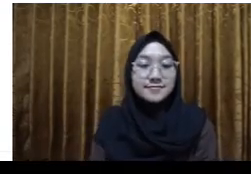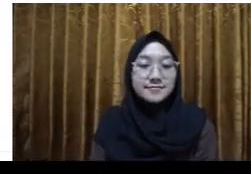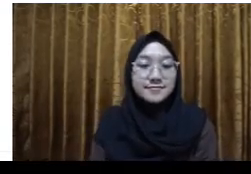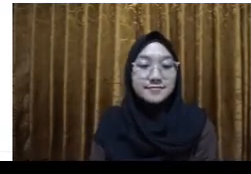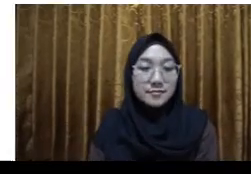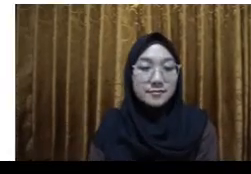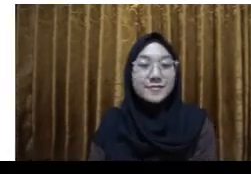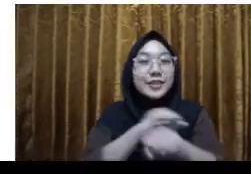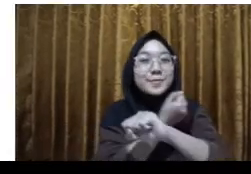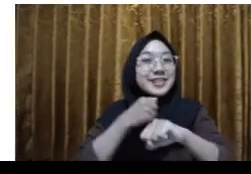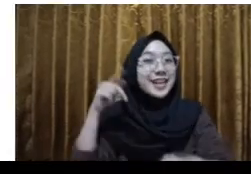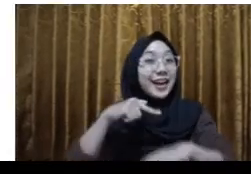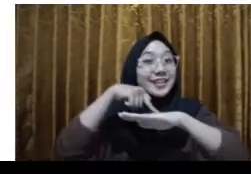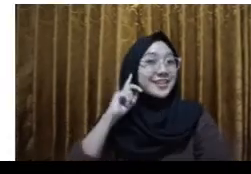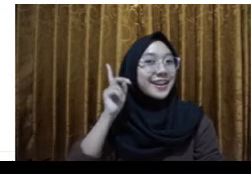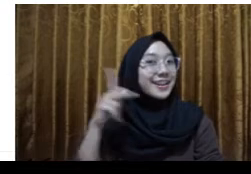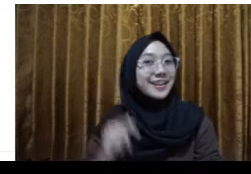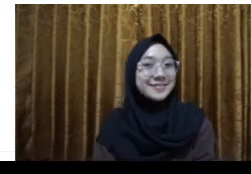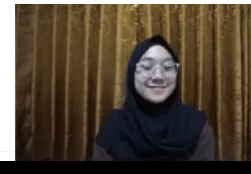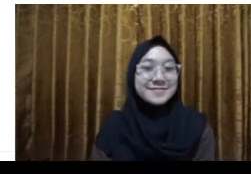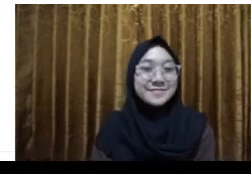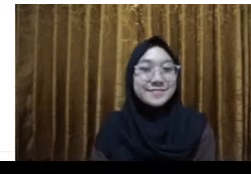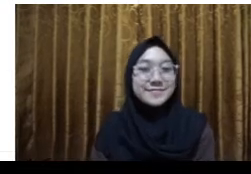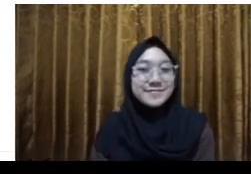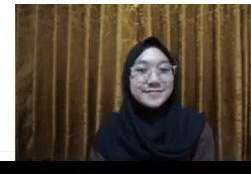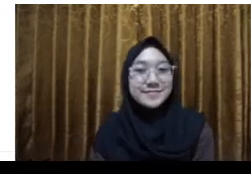dear documents item Mudah-mudahan